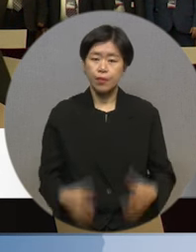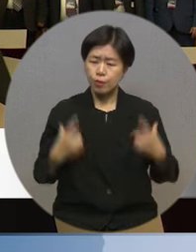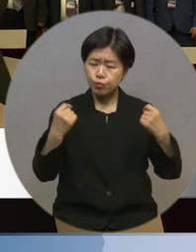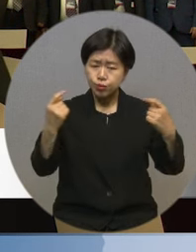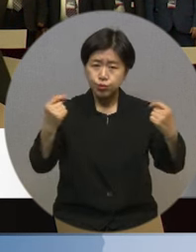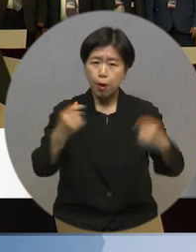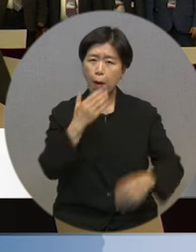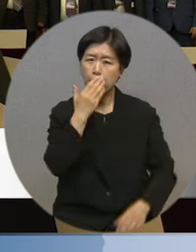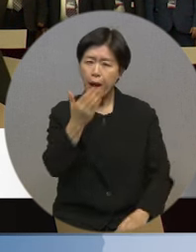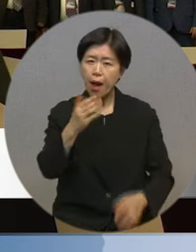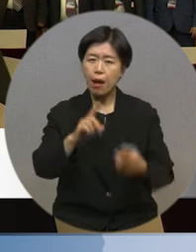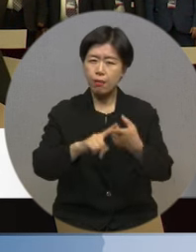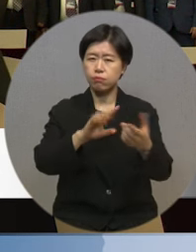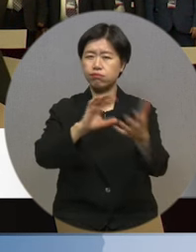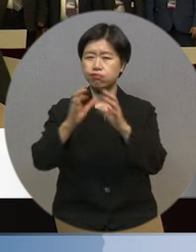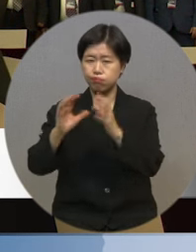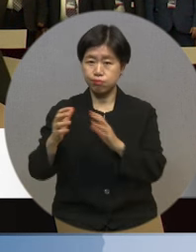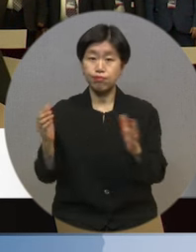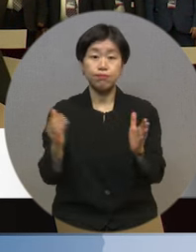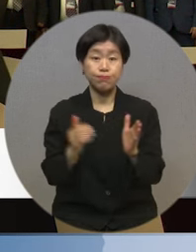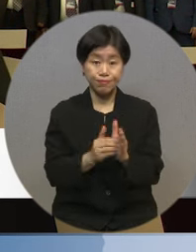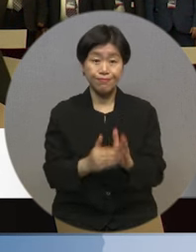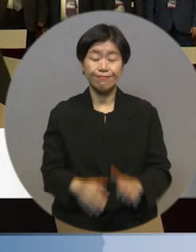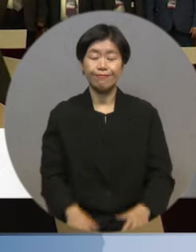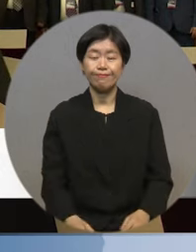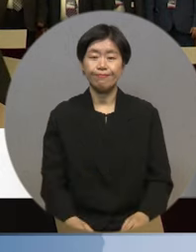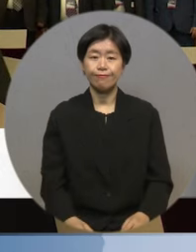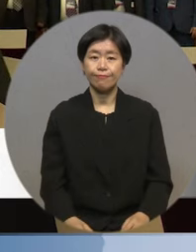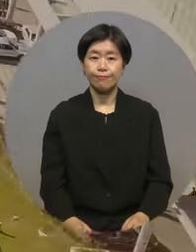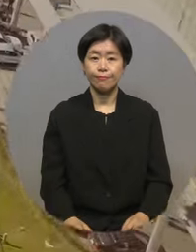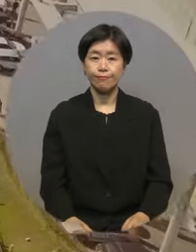놓고 논의하는 자리인데요. 김은별 기자입니다.